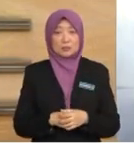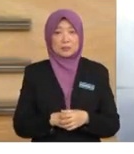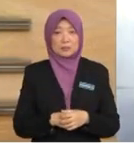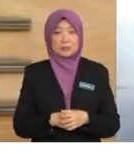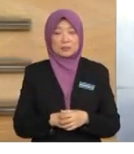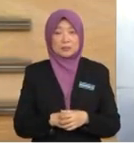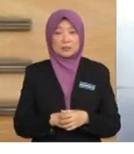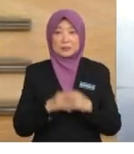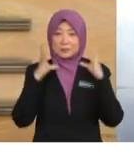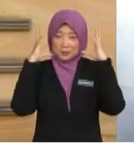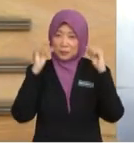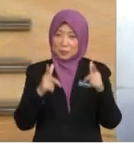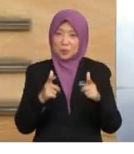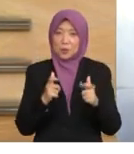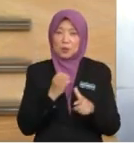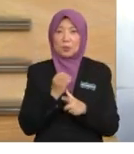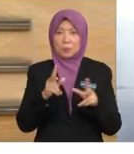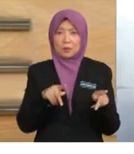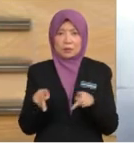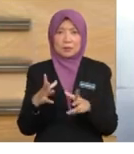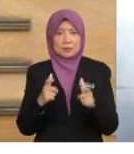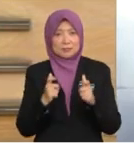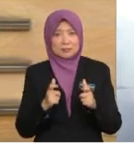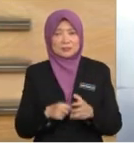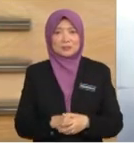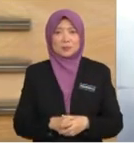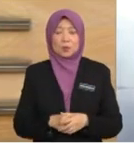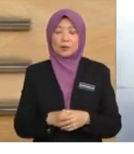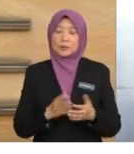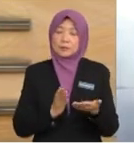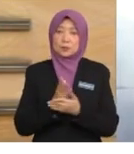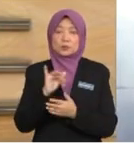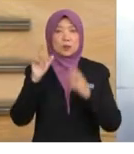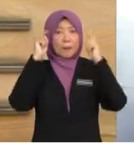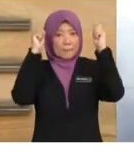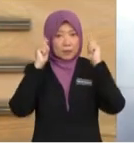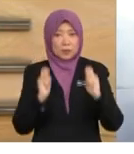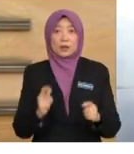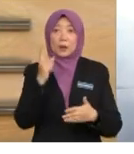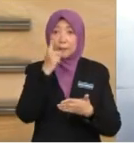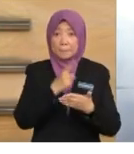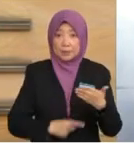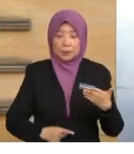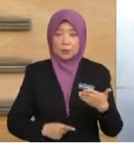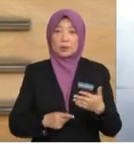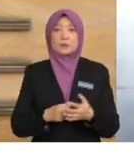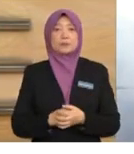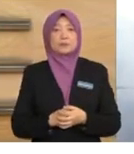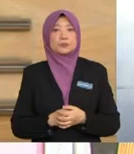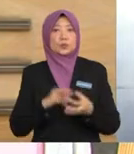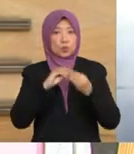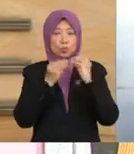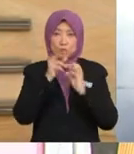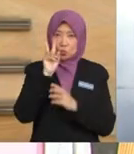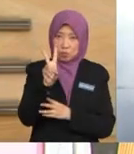Rina ya. Tak apa. Seterusnya cikgu, apa teknik yang seterusnya kita nak lakukan? Okey, selepas kita letakkan buttercream tu, kita